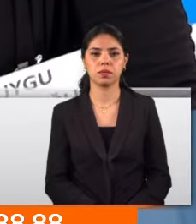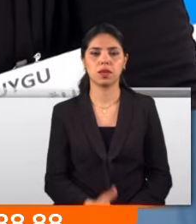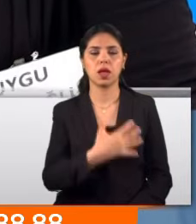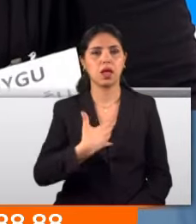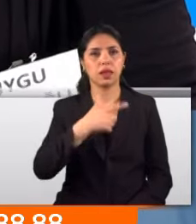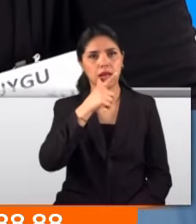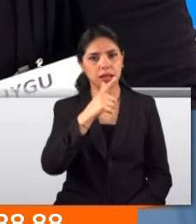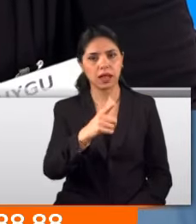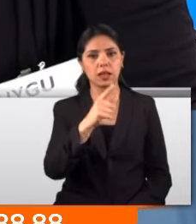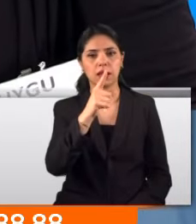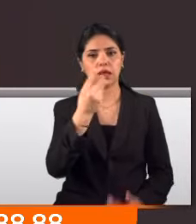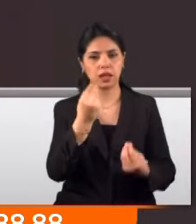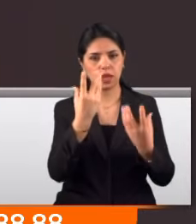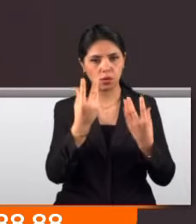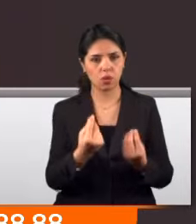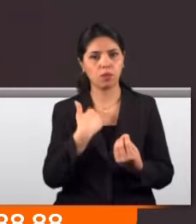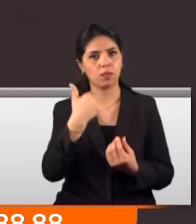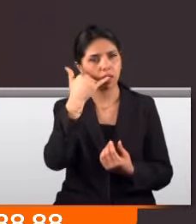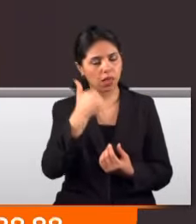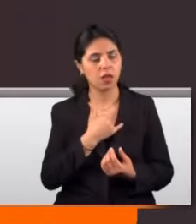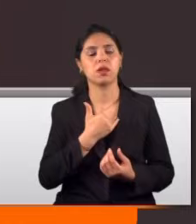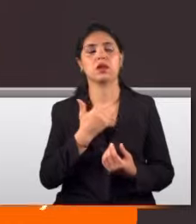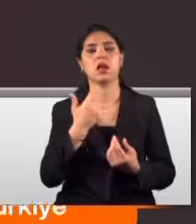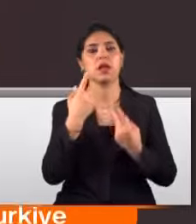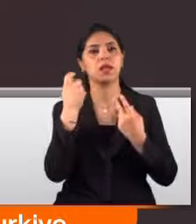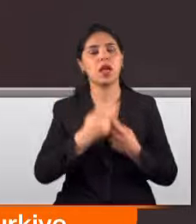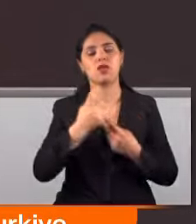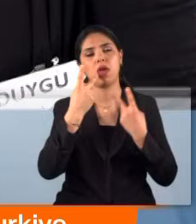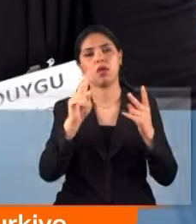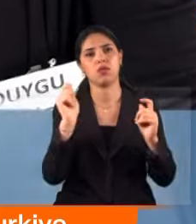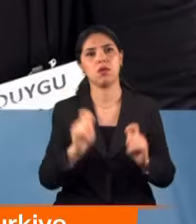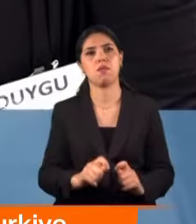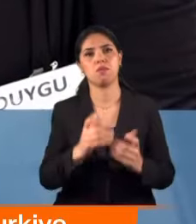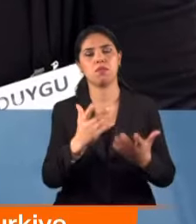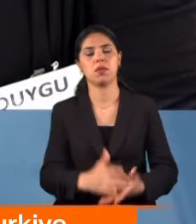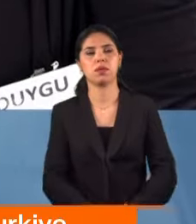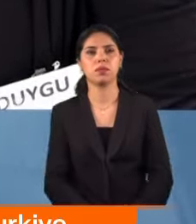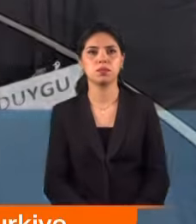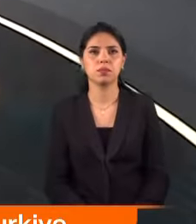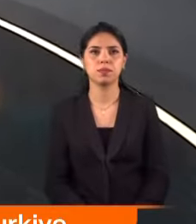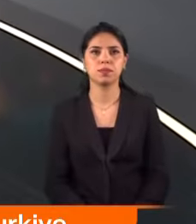ol, bana ulaş ve bize gerçekleri anlat. Sadece bu kadar söylüyorum sana.